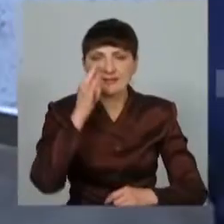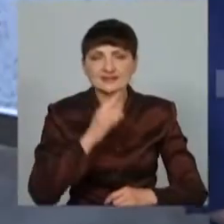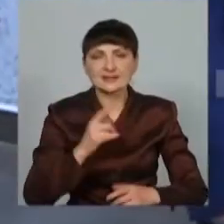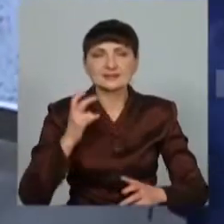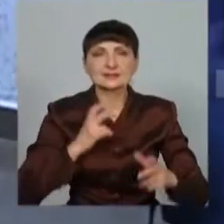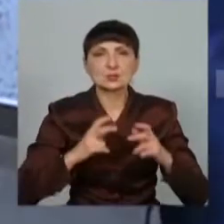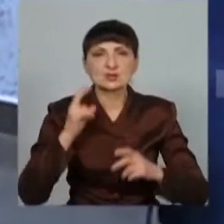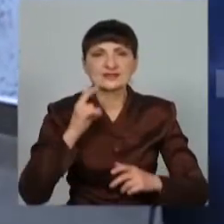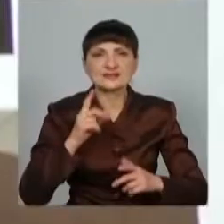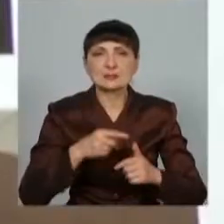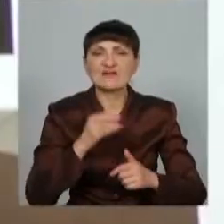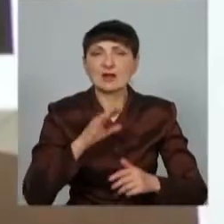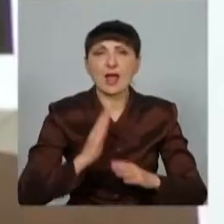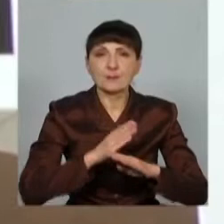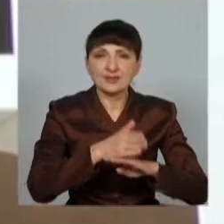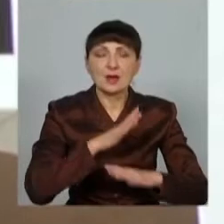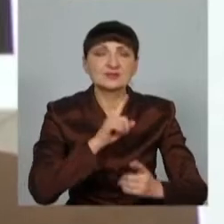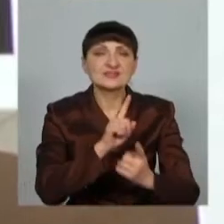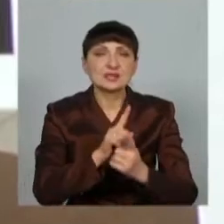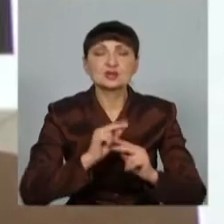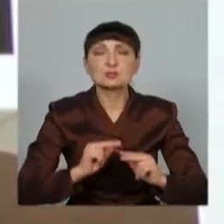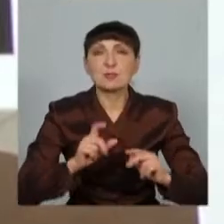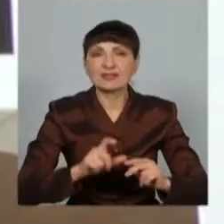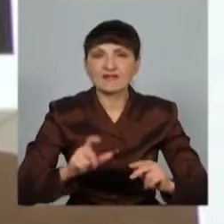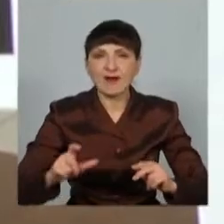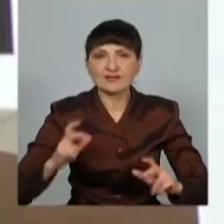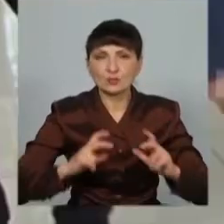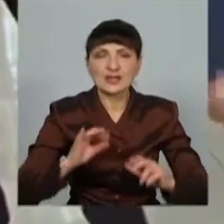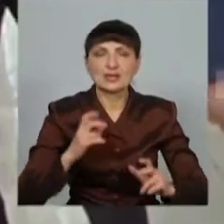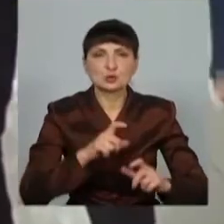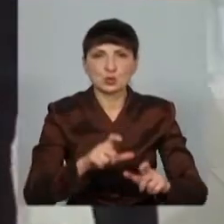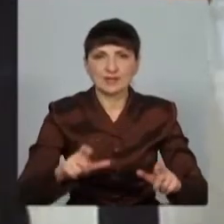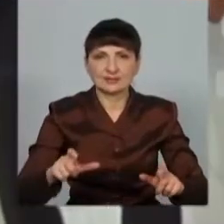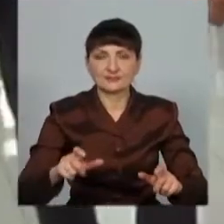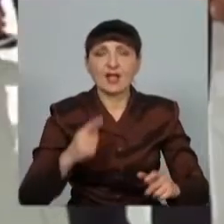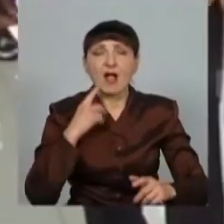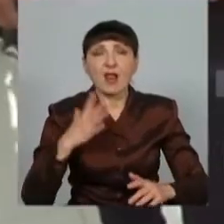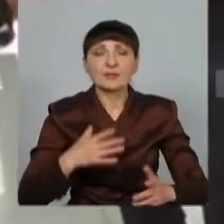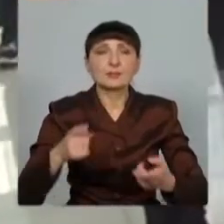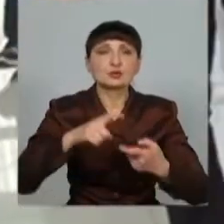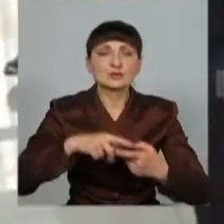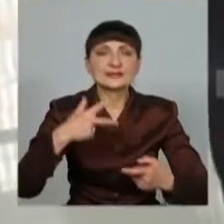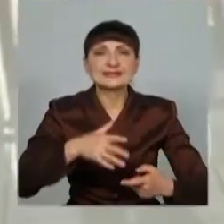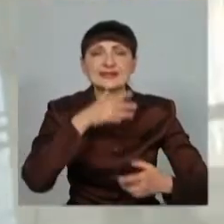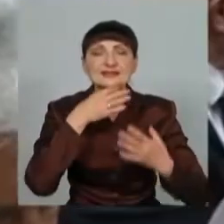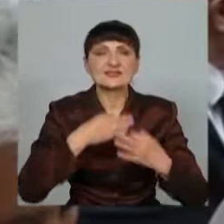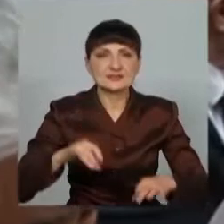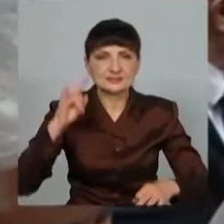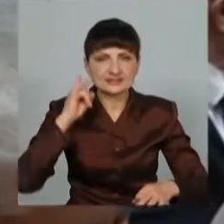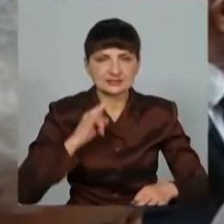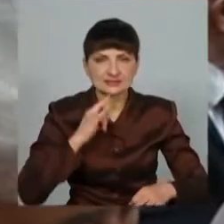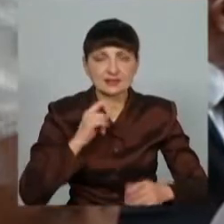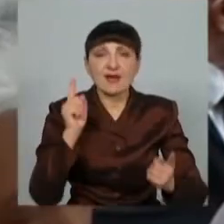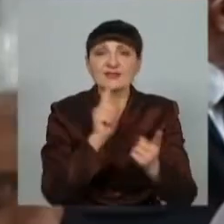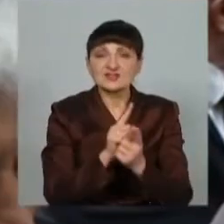имени аль-фараби где провел встречу с преподавателями вуза и студентами и акция была приурочена к 30-летию независимости на